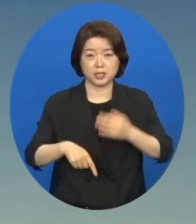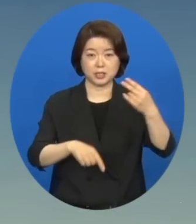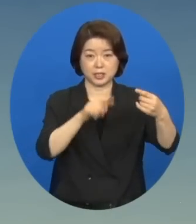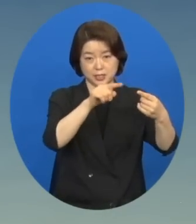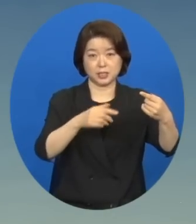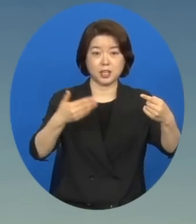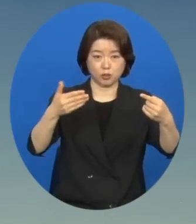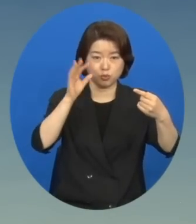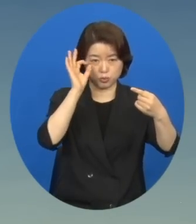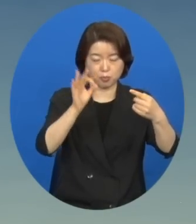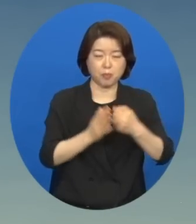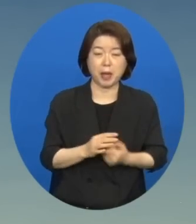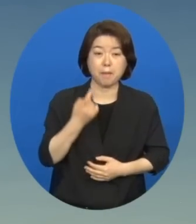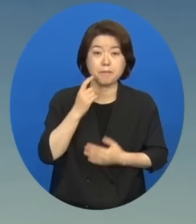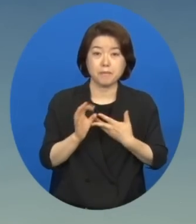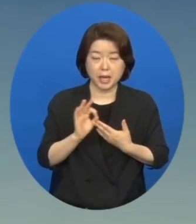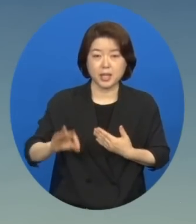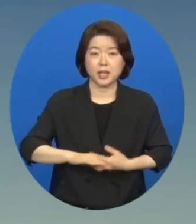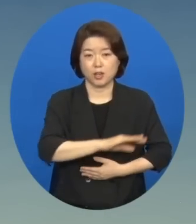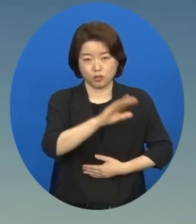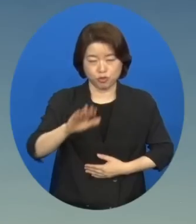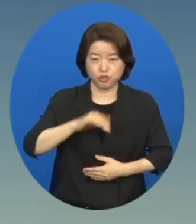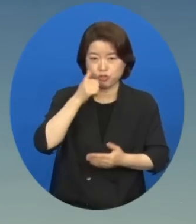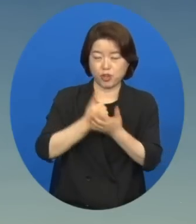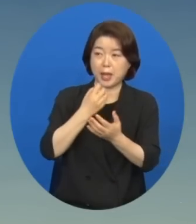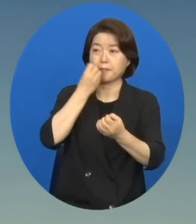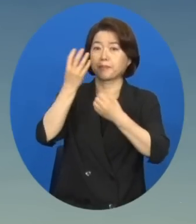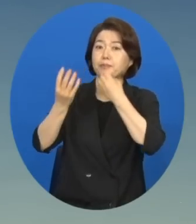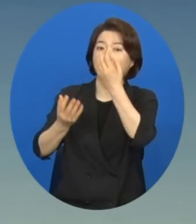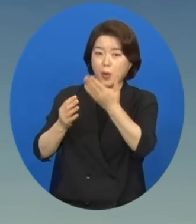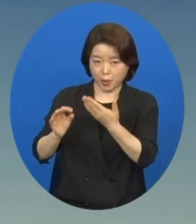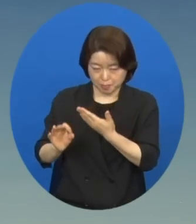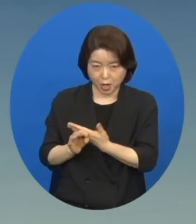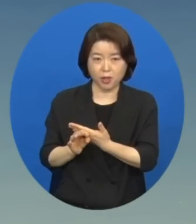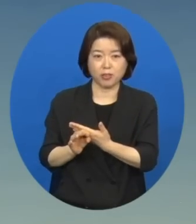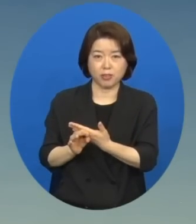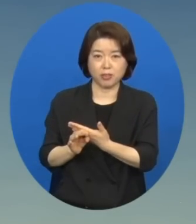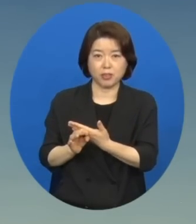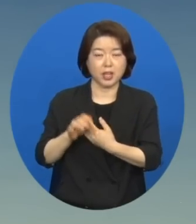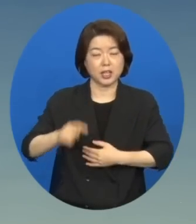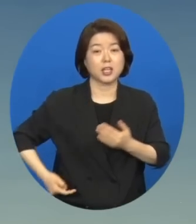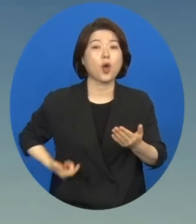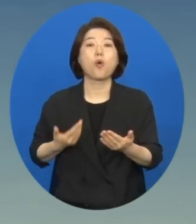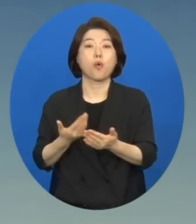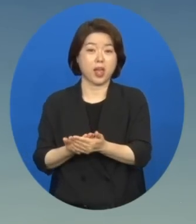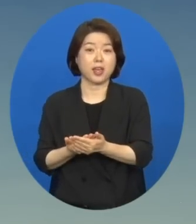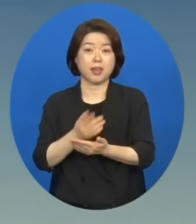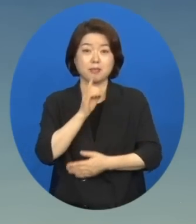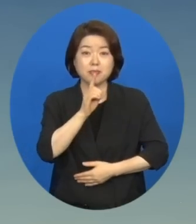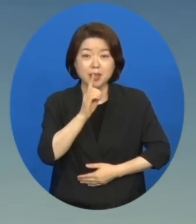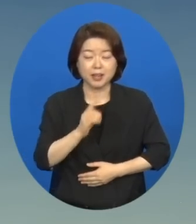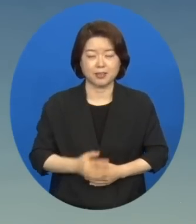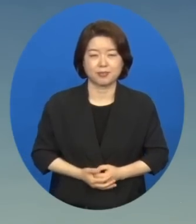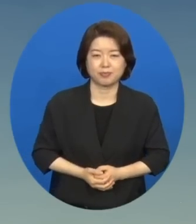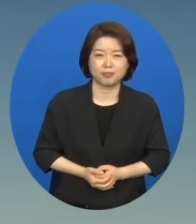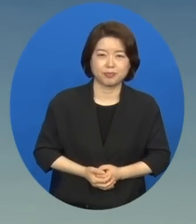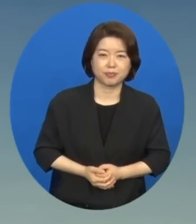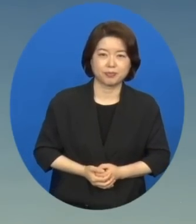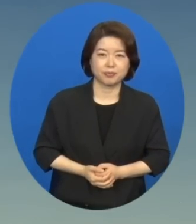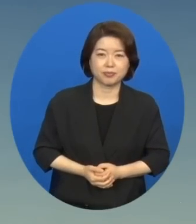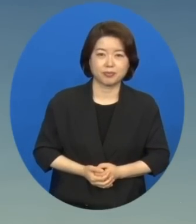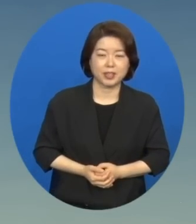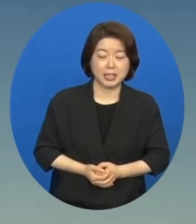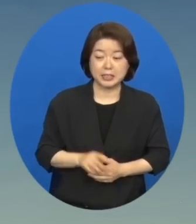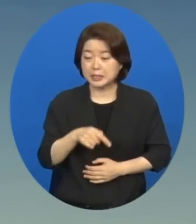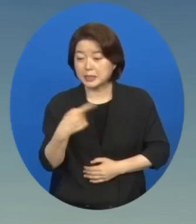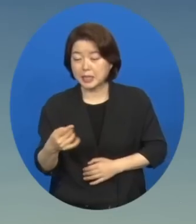말씀에 만일 우리가 우리 죄를 자백하면, 이게 회개하는 것이지요. 그러면 뭐라고